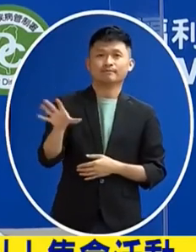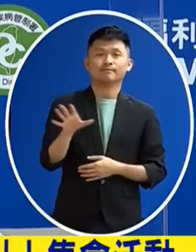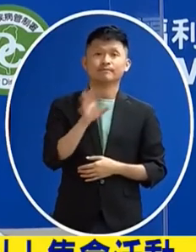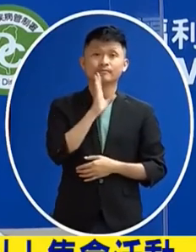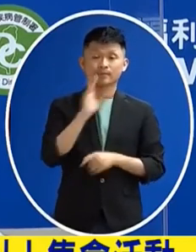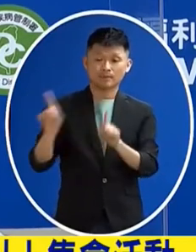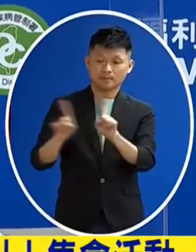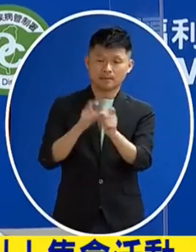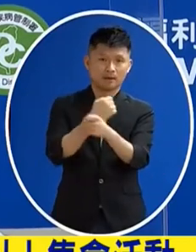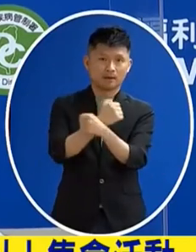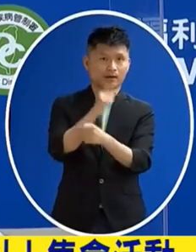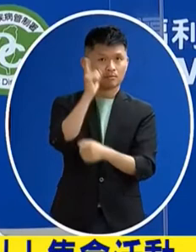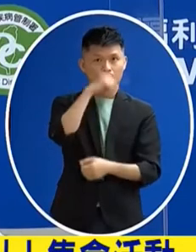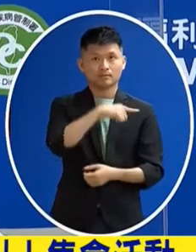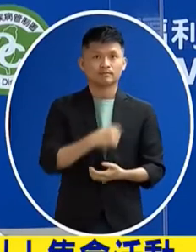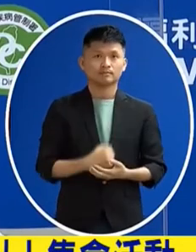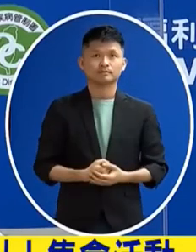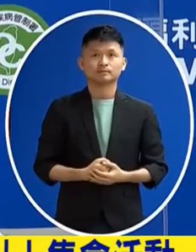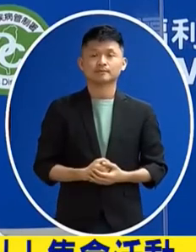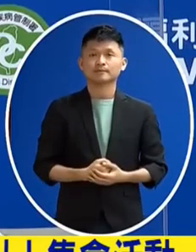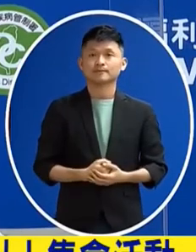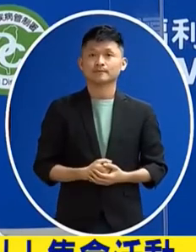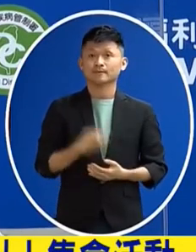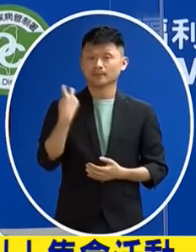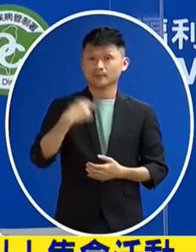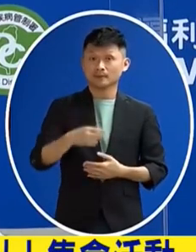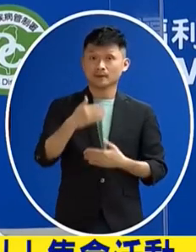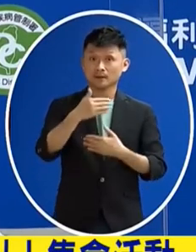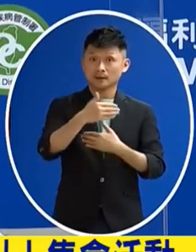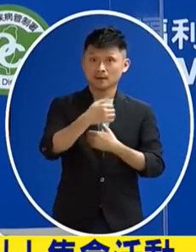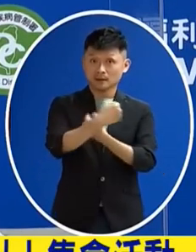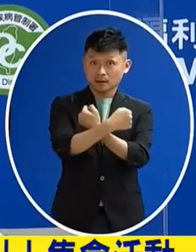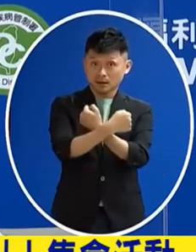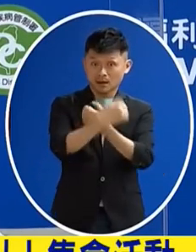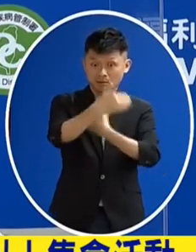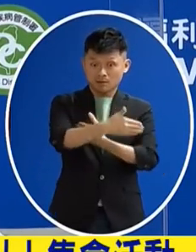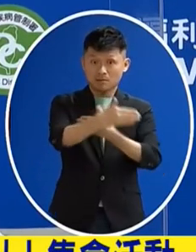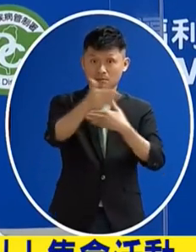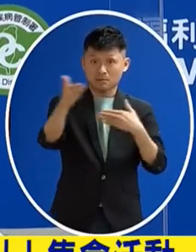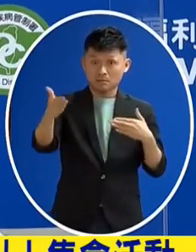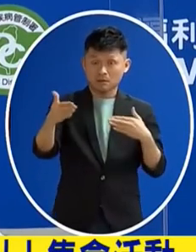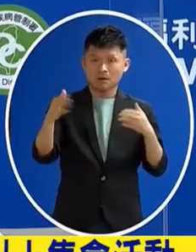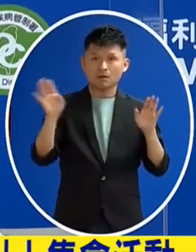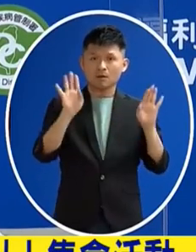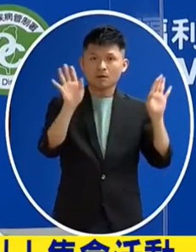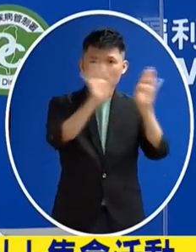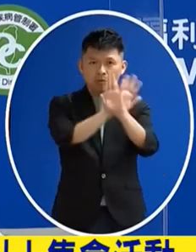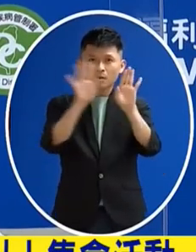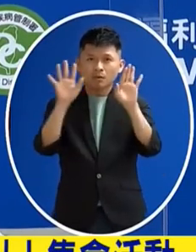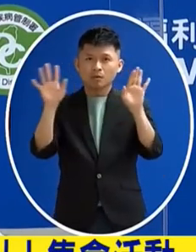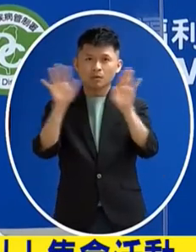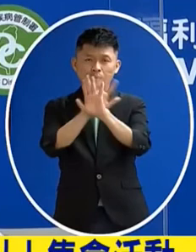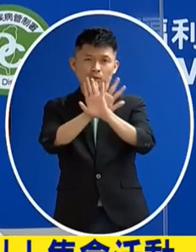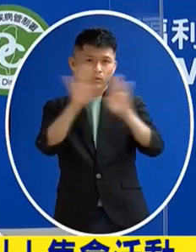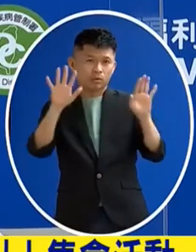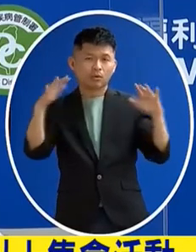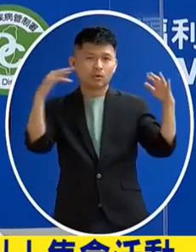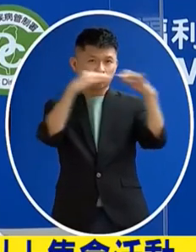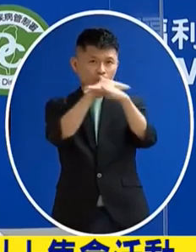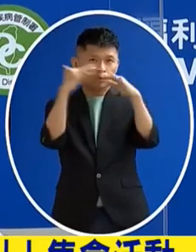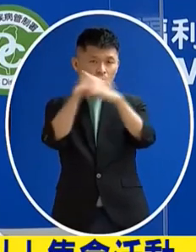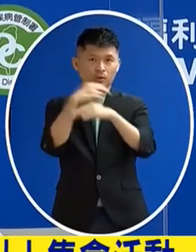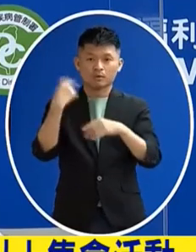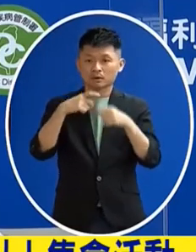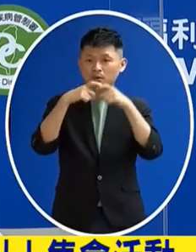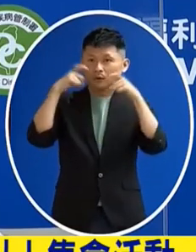能陪考嘛。好，那相关里面市场，那当然要维持它一定的通风，那大家要戴口罩。那至